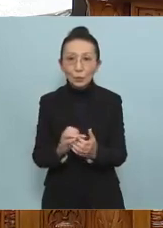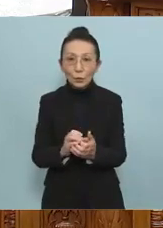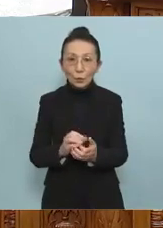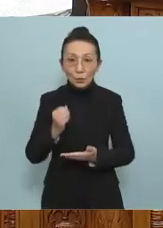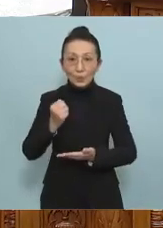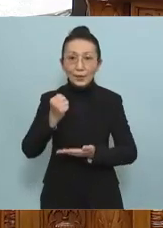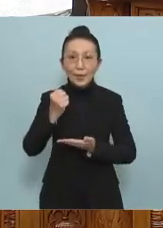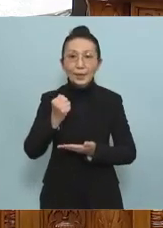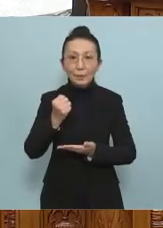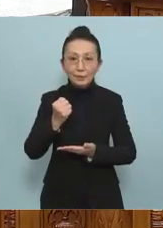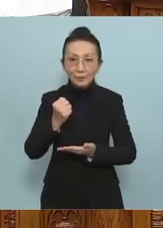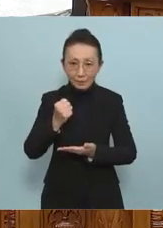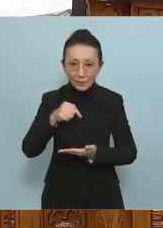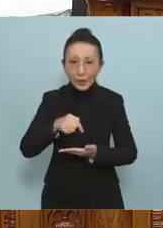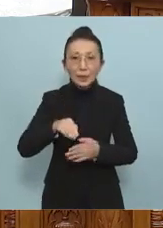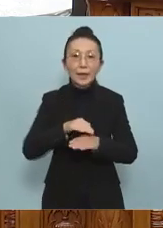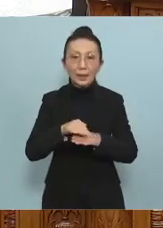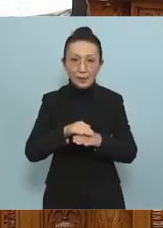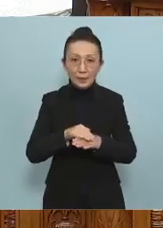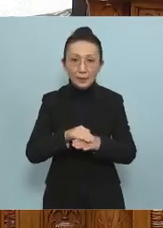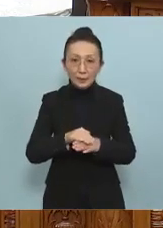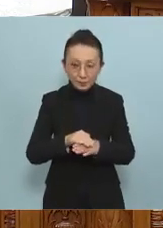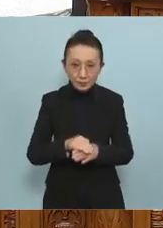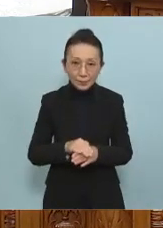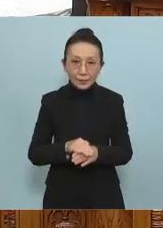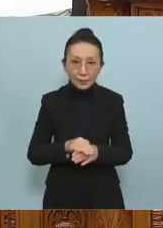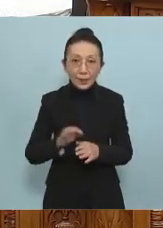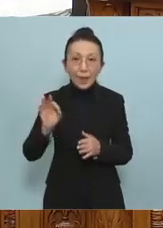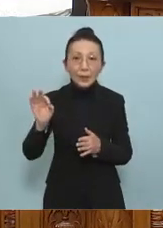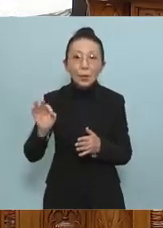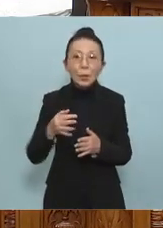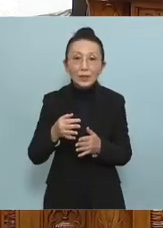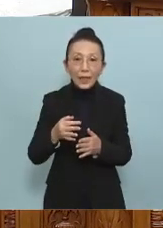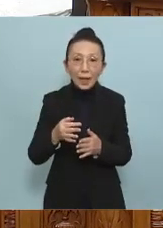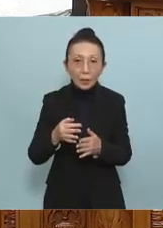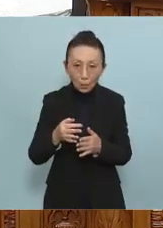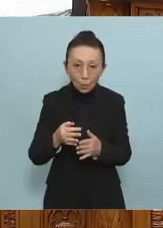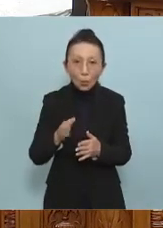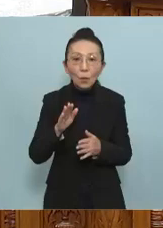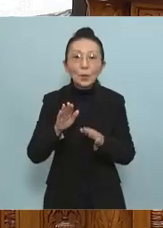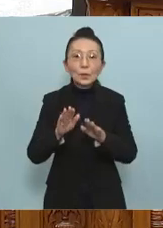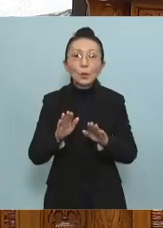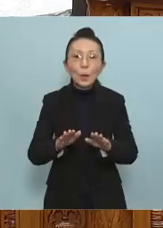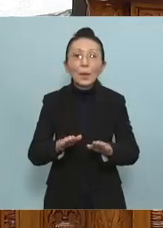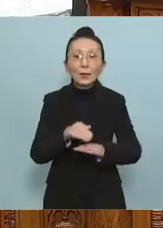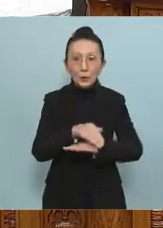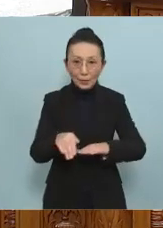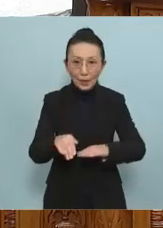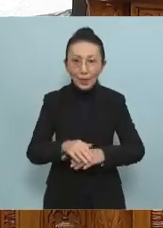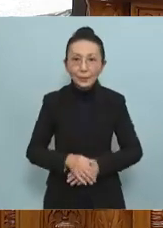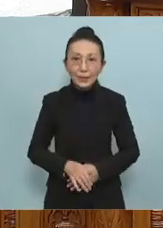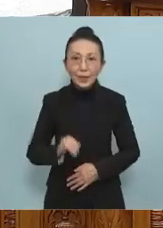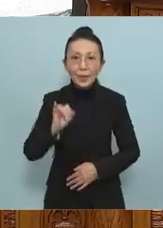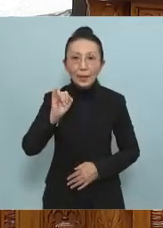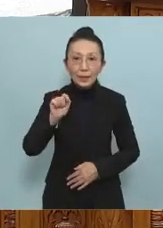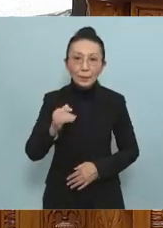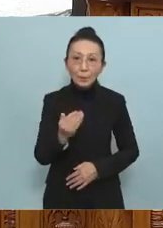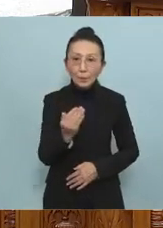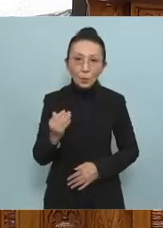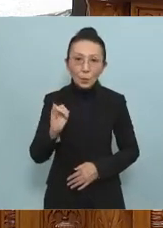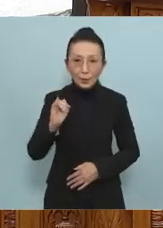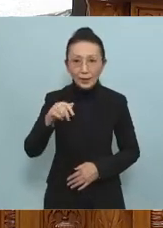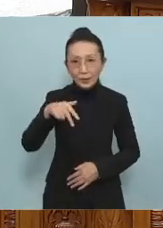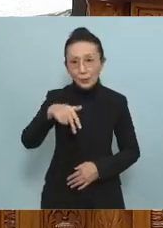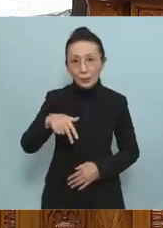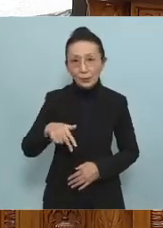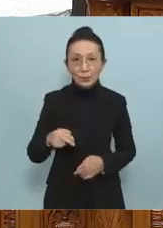けられており、当面、消費税について触れることは考えておりません。なお、インボイス制度は、複数